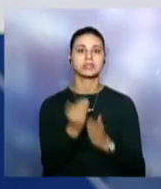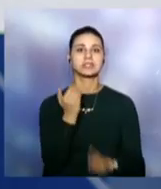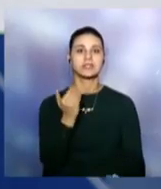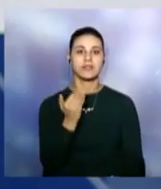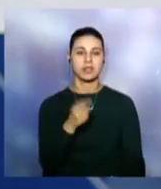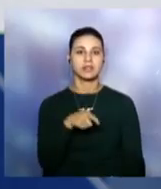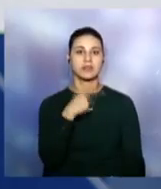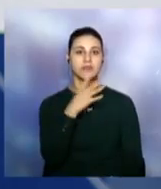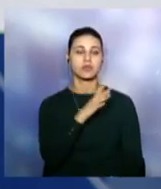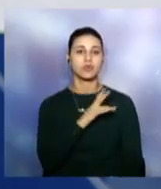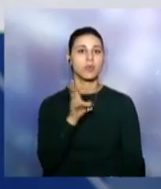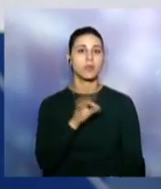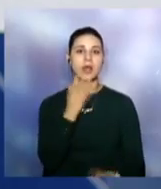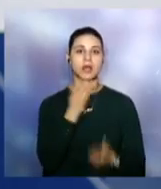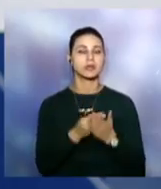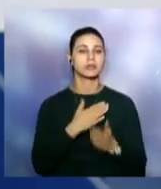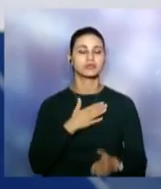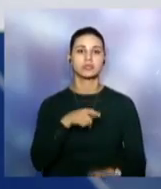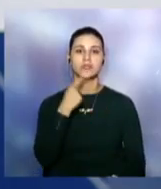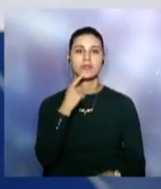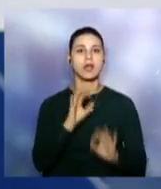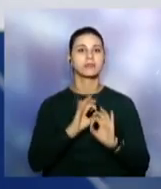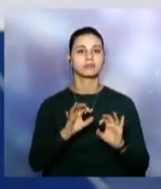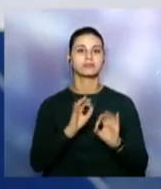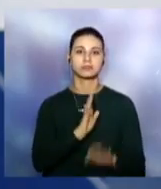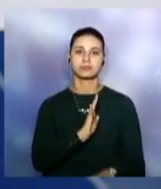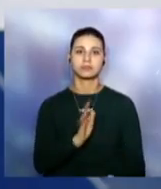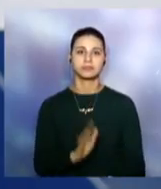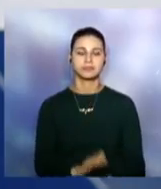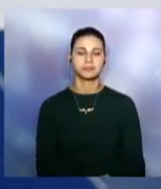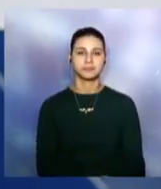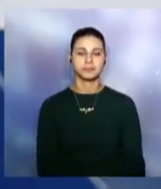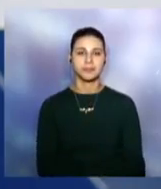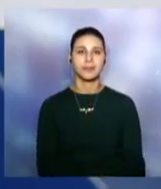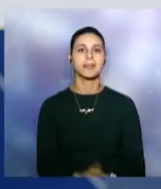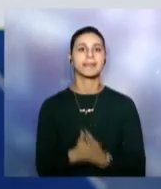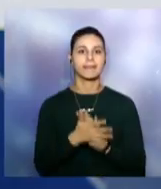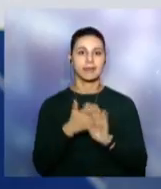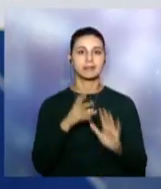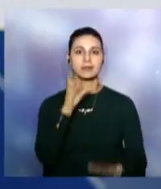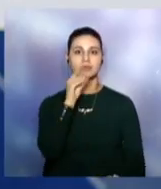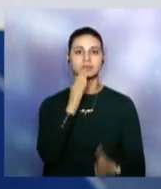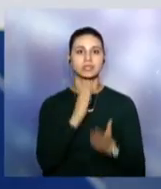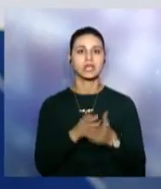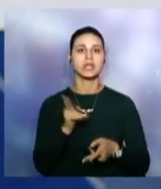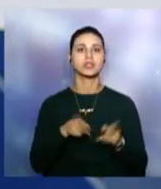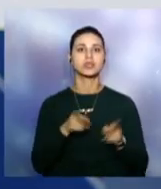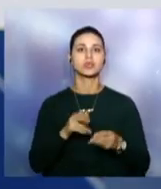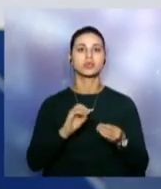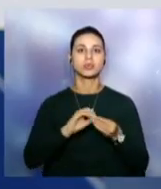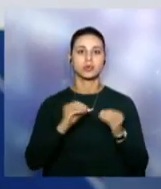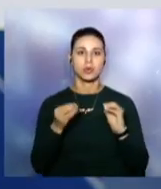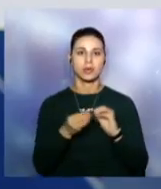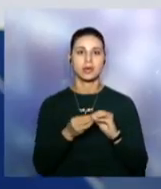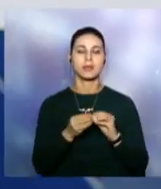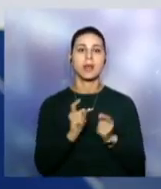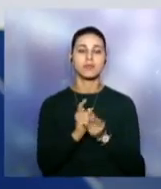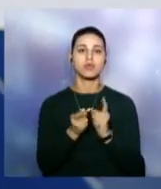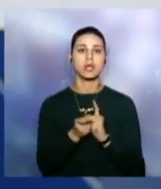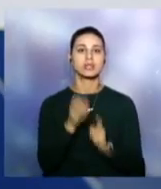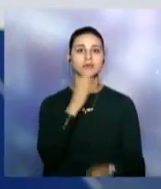მეტნაკლებად ახსენეთ, მაგრამ ჩვენ არ განგვიმარტავს მაყურებლისათვის. გასაგებია, როდესაც არის ქირურგიული პრობლემა,